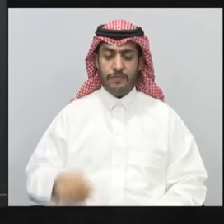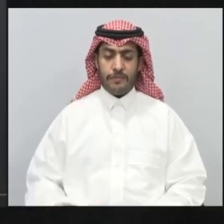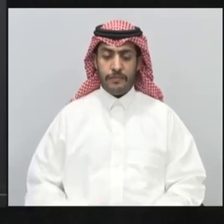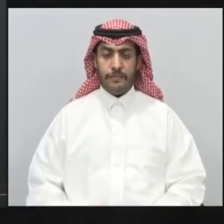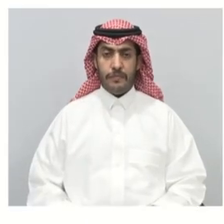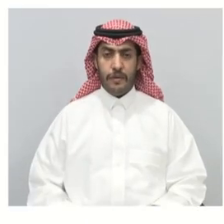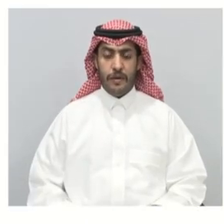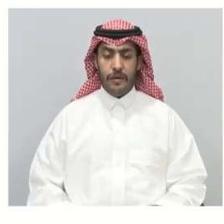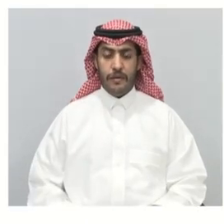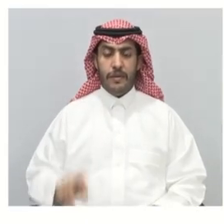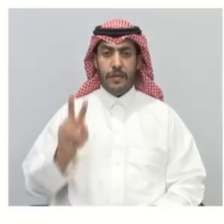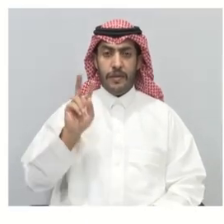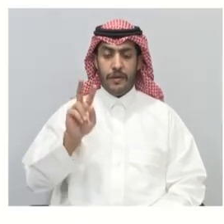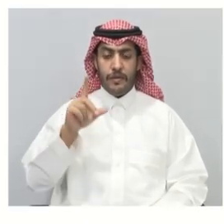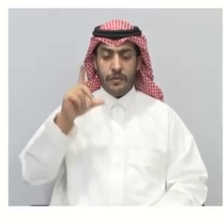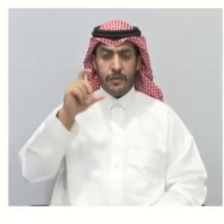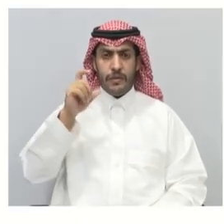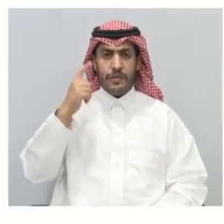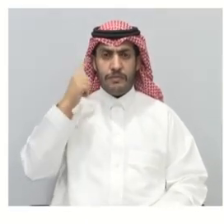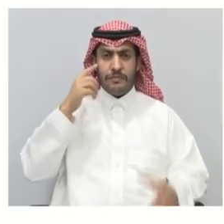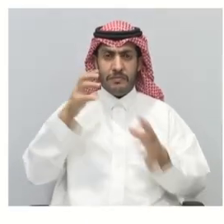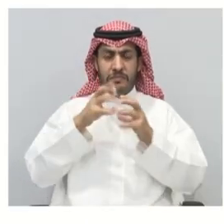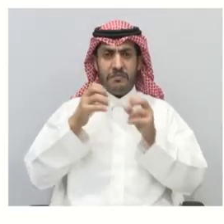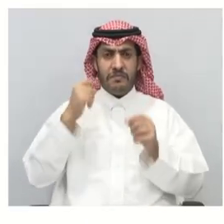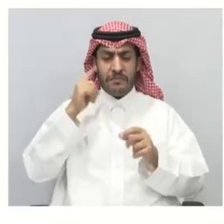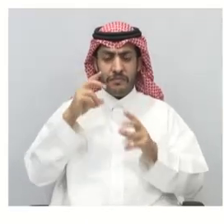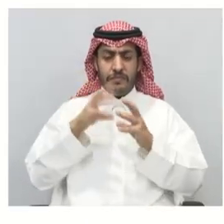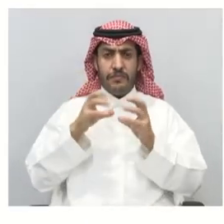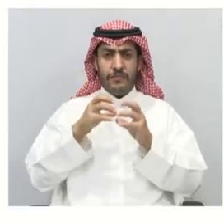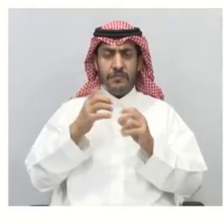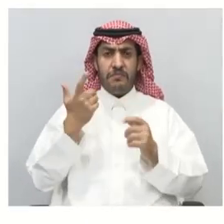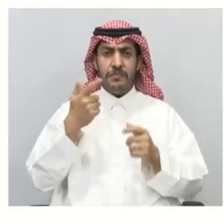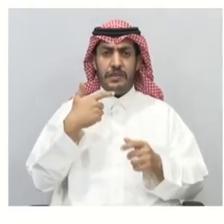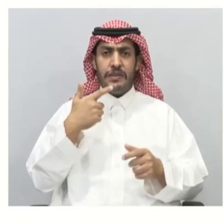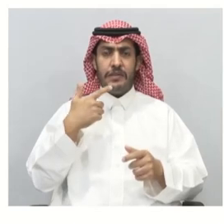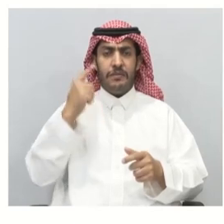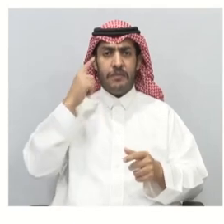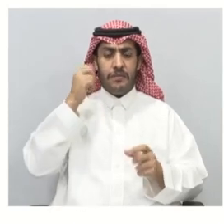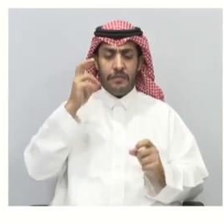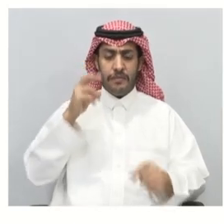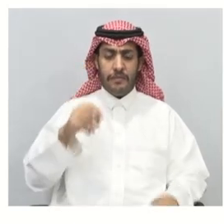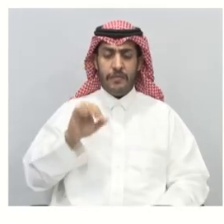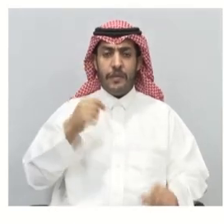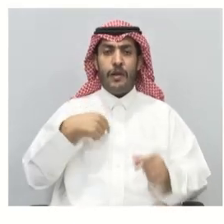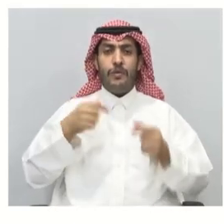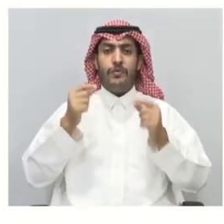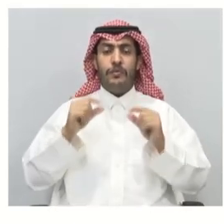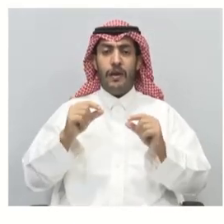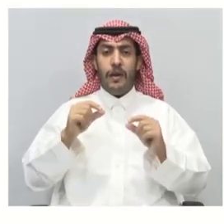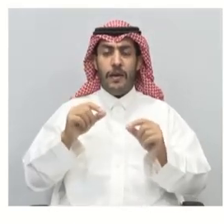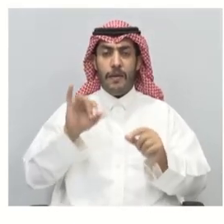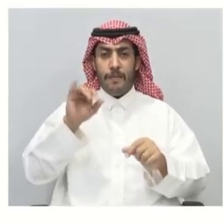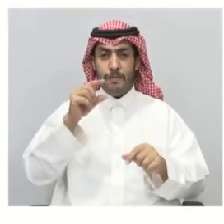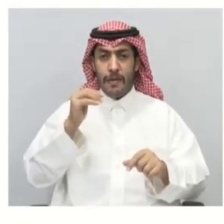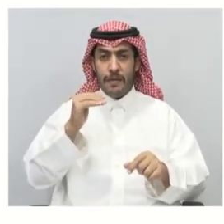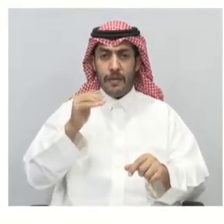طيب اثنان هنا اصوغ شفهيا الان انت بامكانك ان تاتي بي بجمل فيها مدح